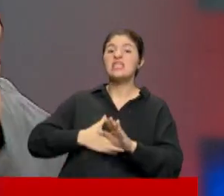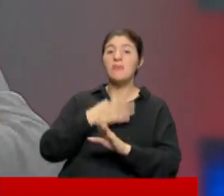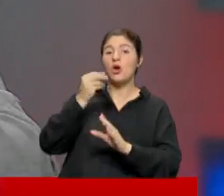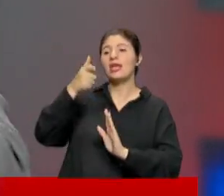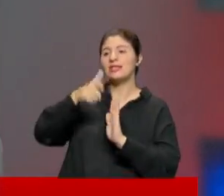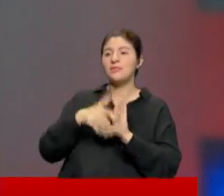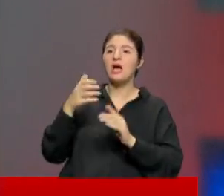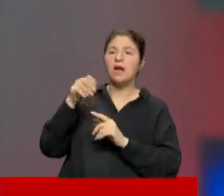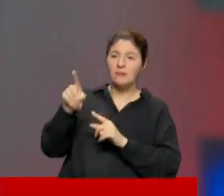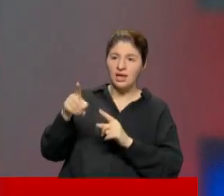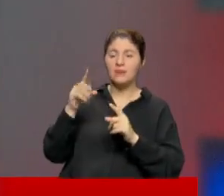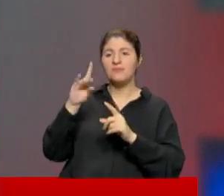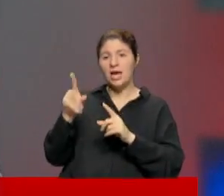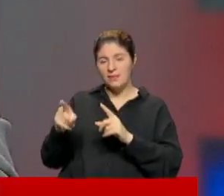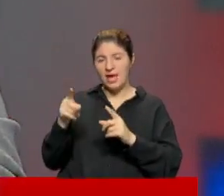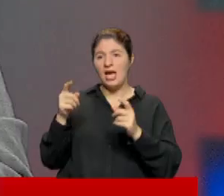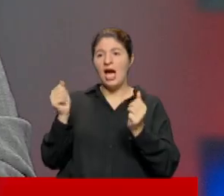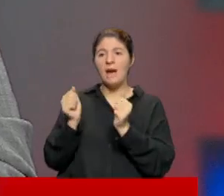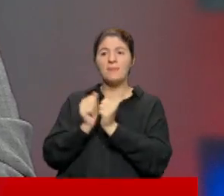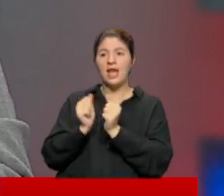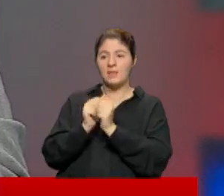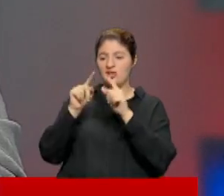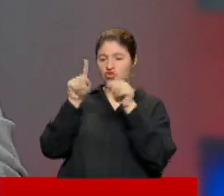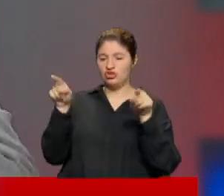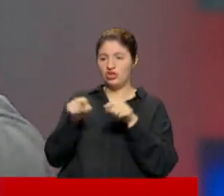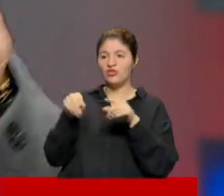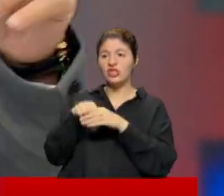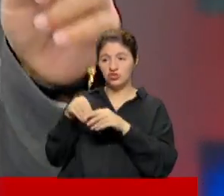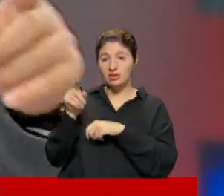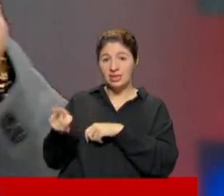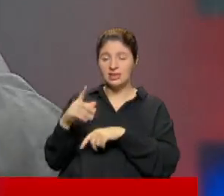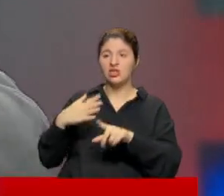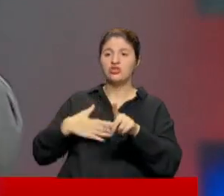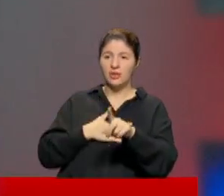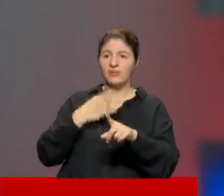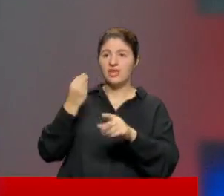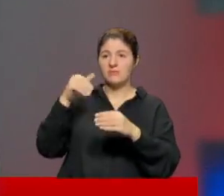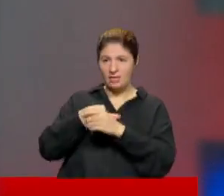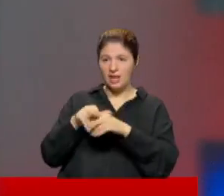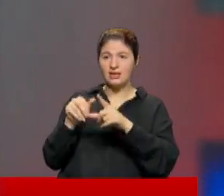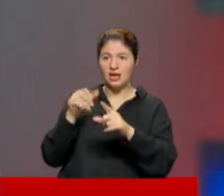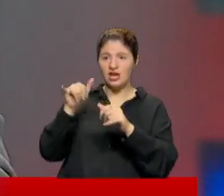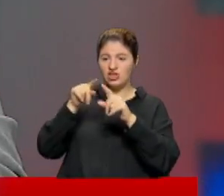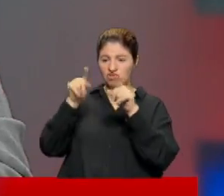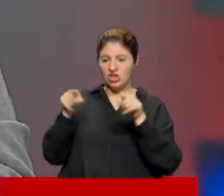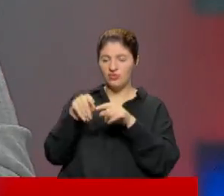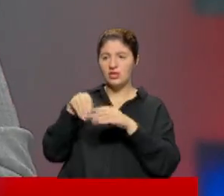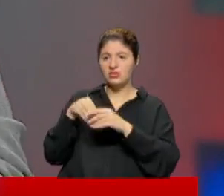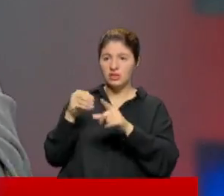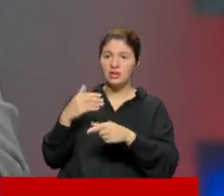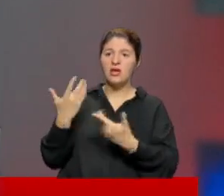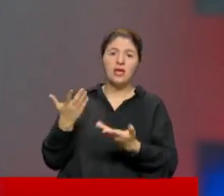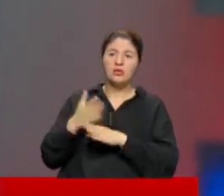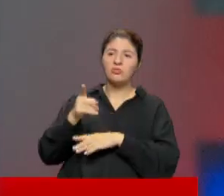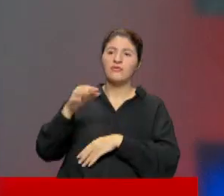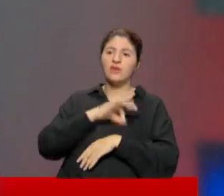Yani nasıl AKP MHP L aynı çerçevenin içerisinde isse CHP ve iyi Parti de aynı çerçevenin içerisinde isse